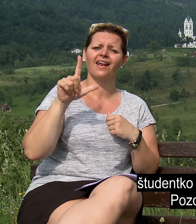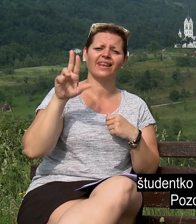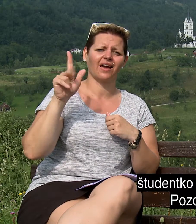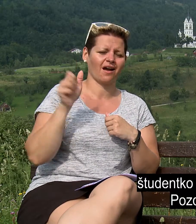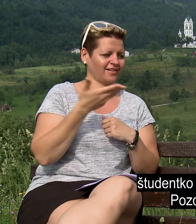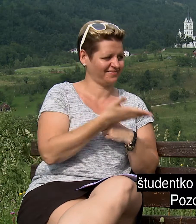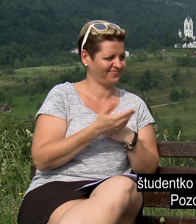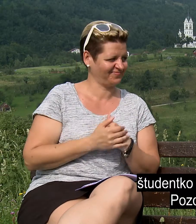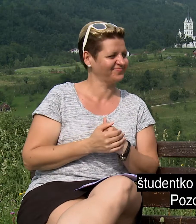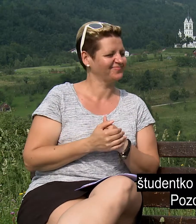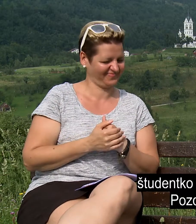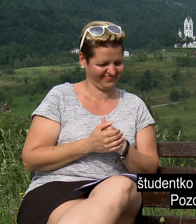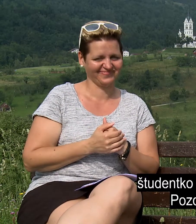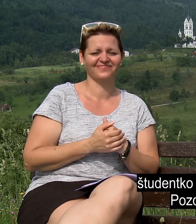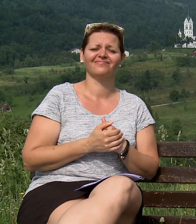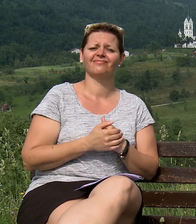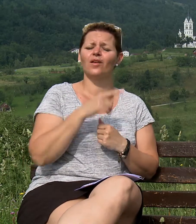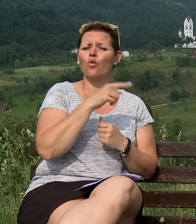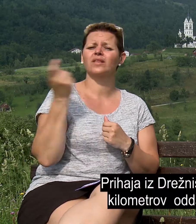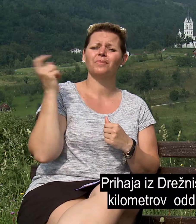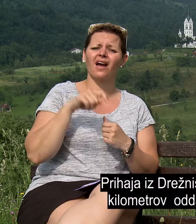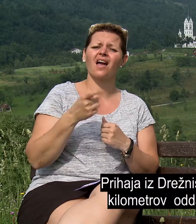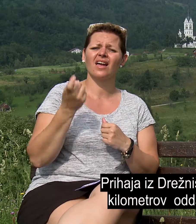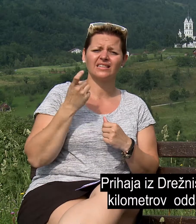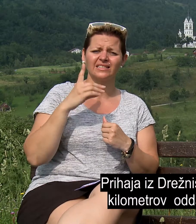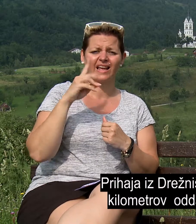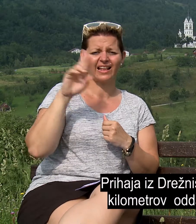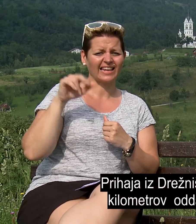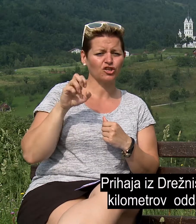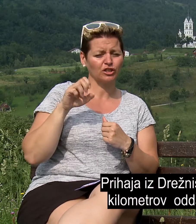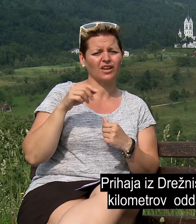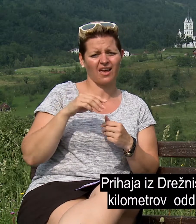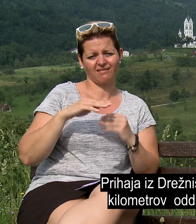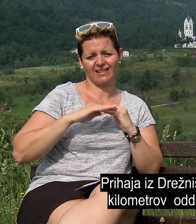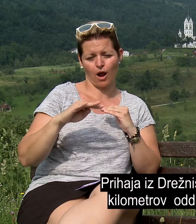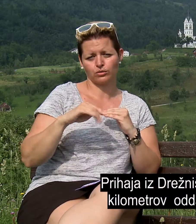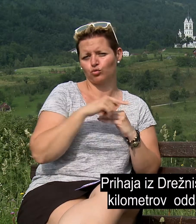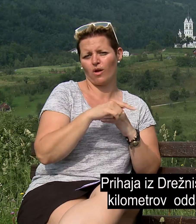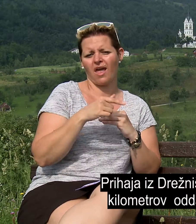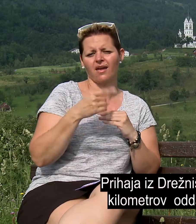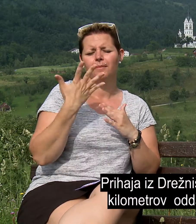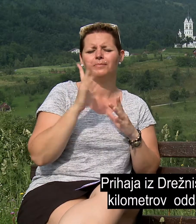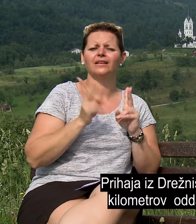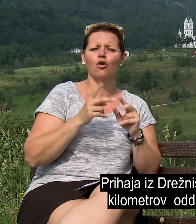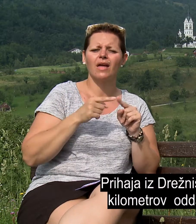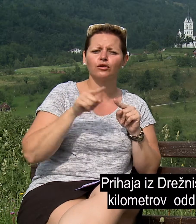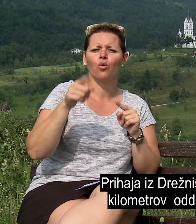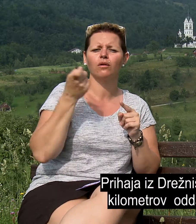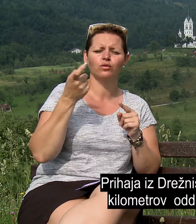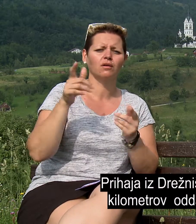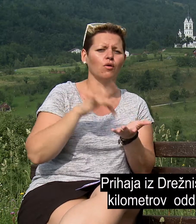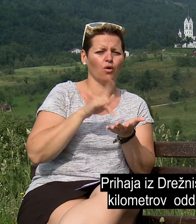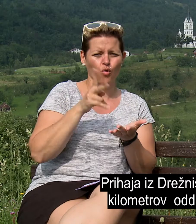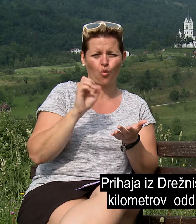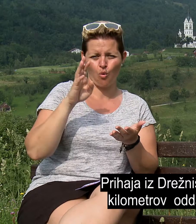Milanje Vikar. Pozdravljeni. Ona prihaja iz Trešneške Ravne, to je 5 kilometrov